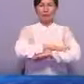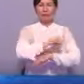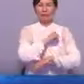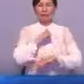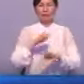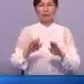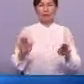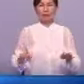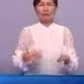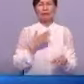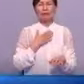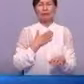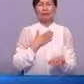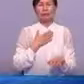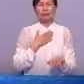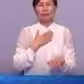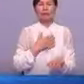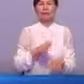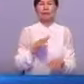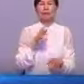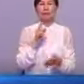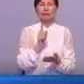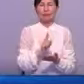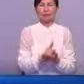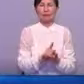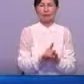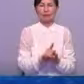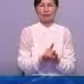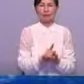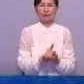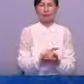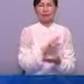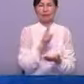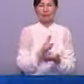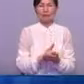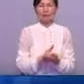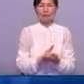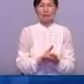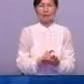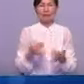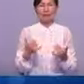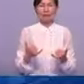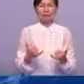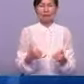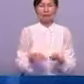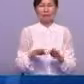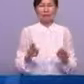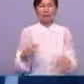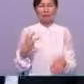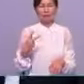аналық міндетім. Осы жолда аянбай тер төгіп келемін дейді ақжаулықтана. Бізде қазір балалар 26